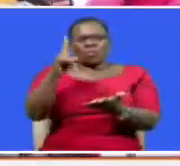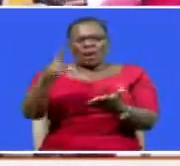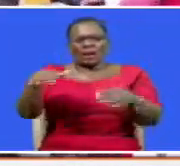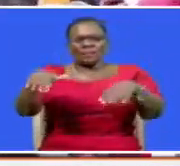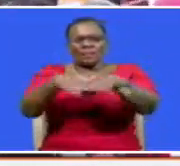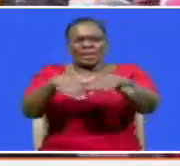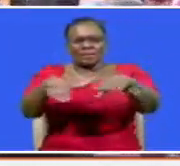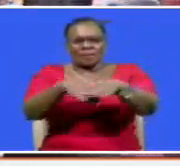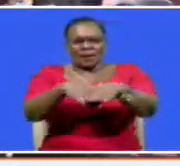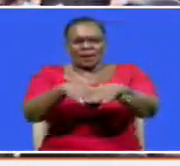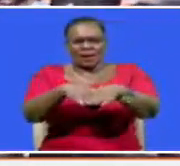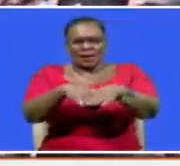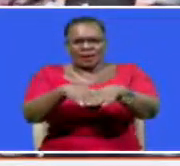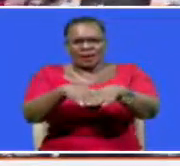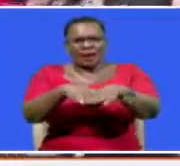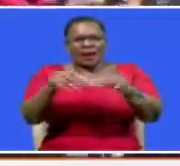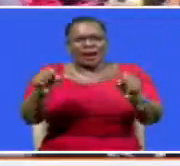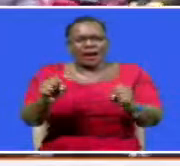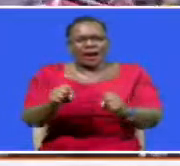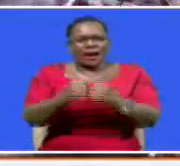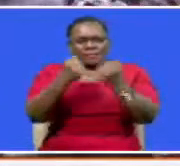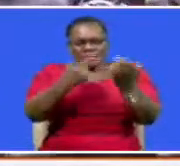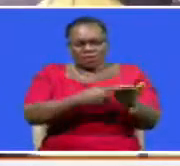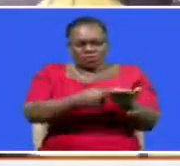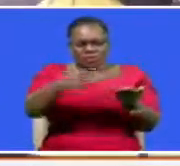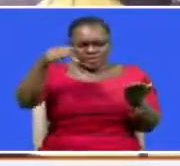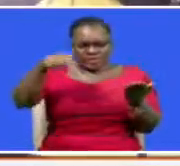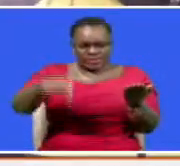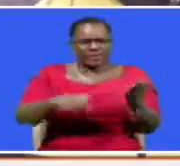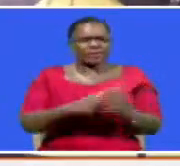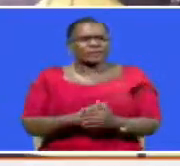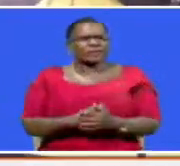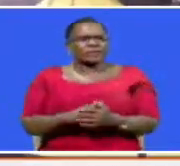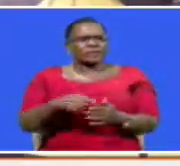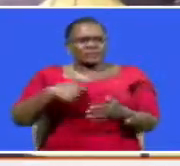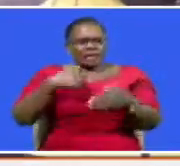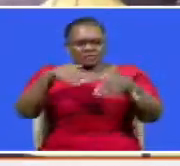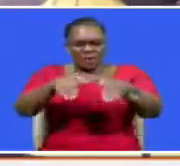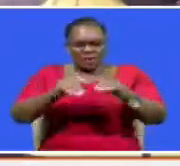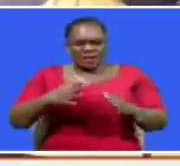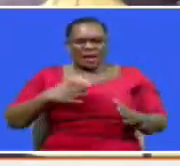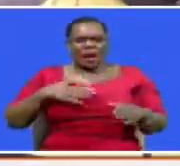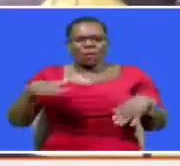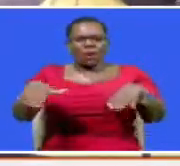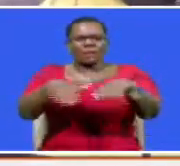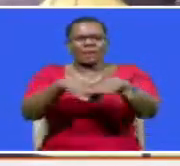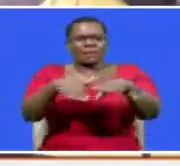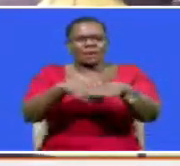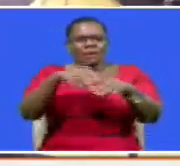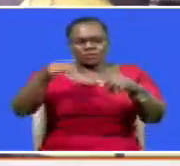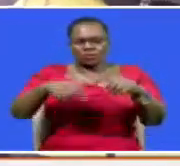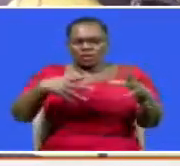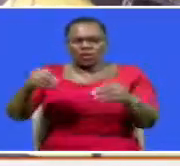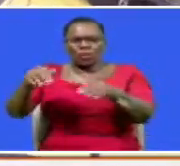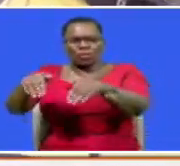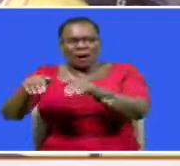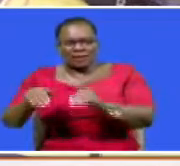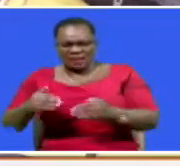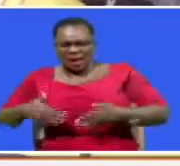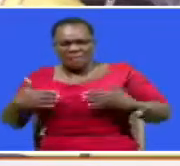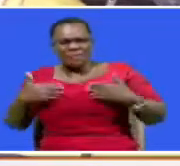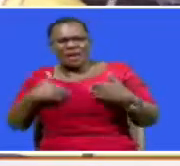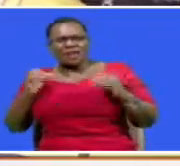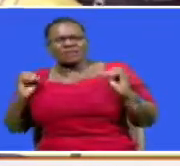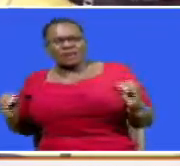wao yakisemekana kufanyika mapema wiki hii. Leo tunaenda mazishi ya Moremi na nasema leo tuende hii mazishi tukiwa na